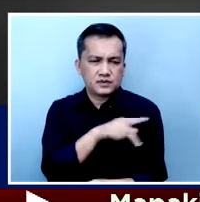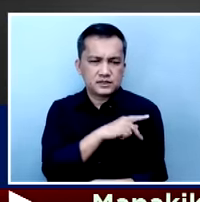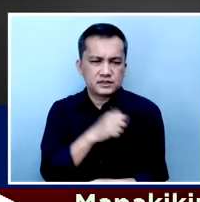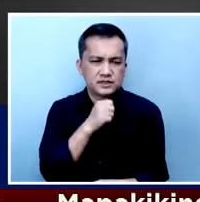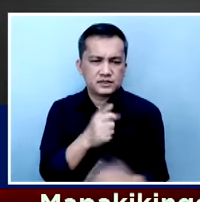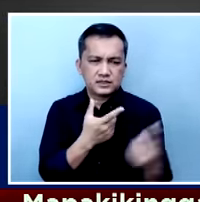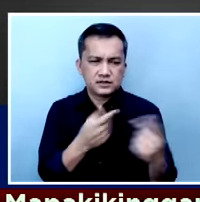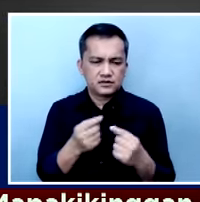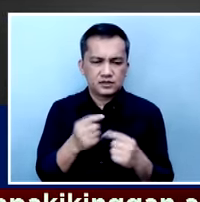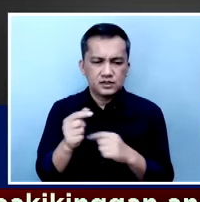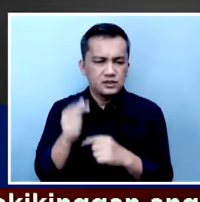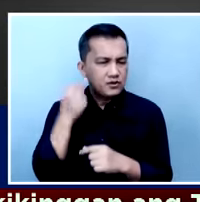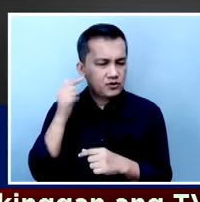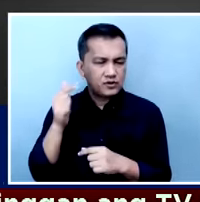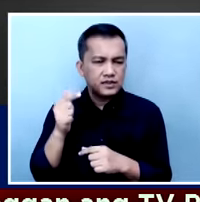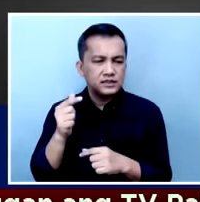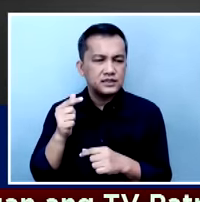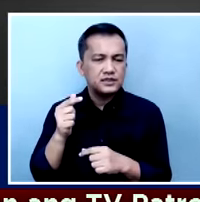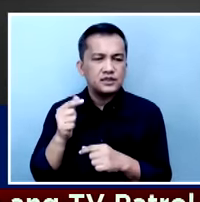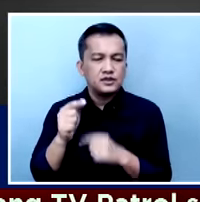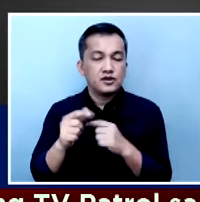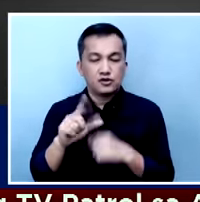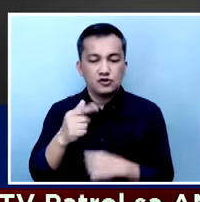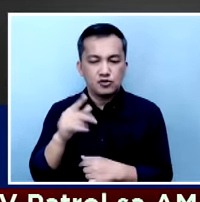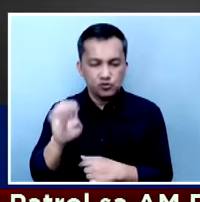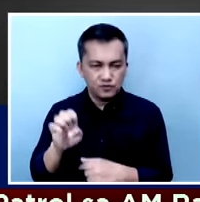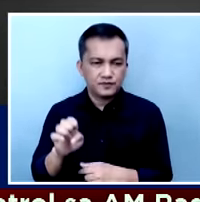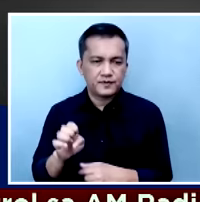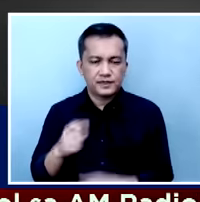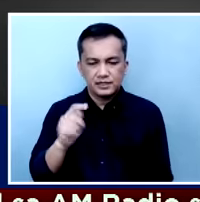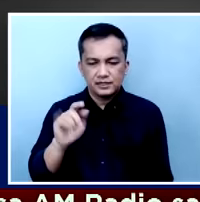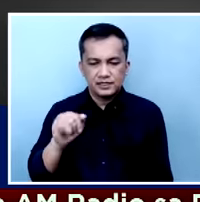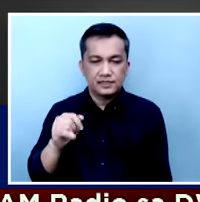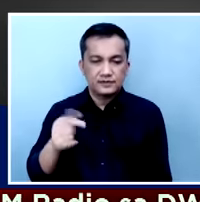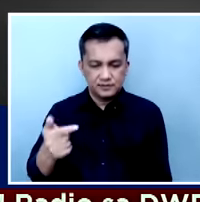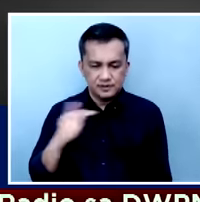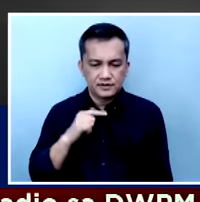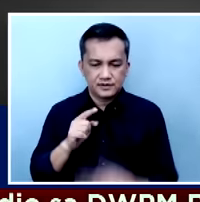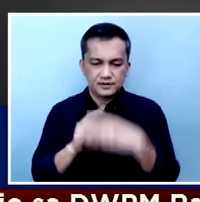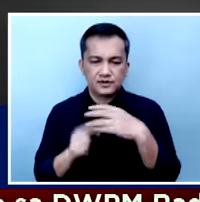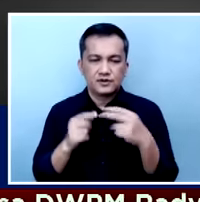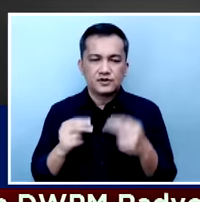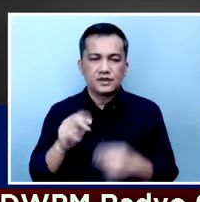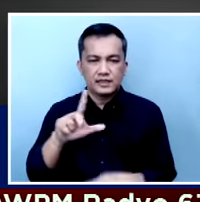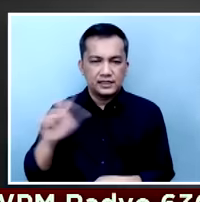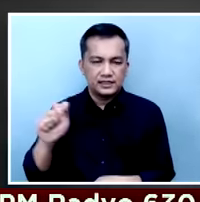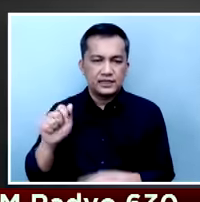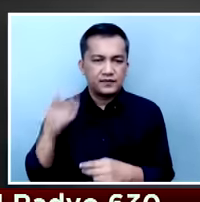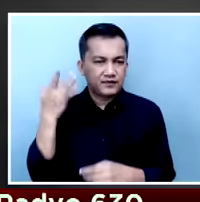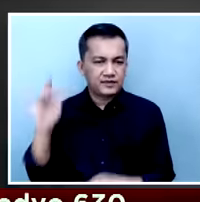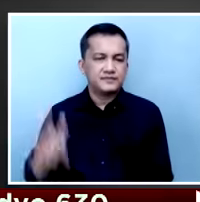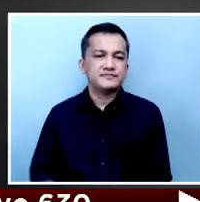sa Golden Globes. TJ Manotok, ABS-CBN News, Los Angeles, California.